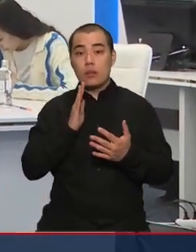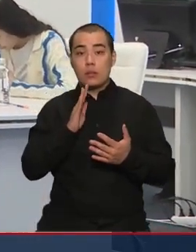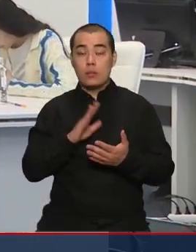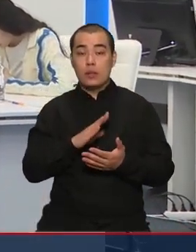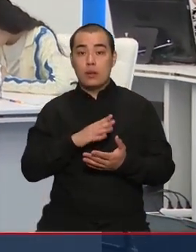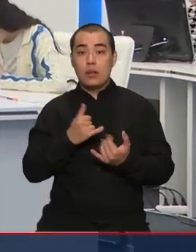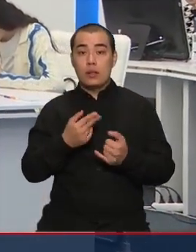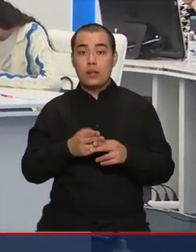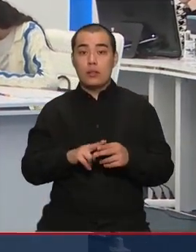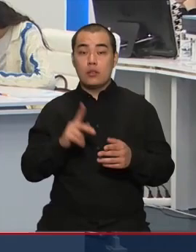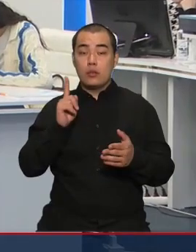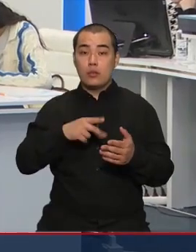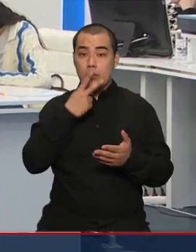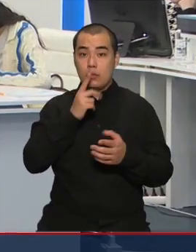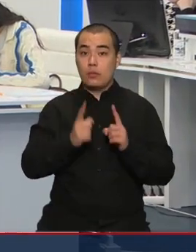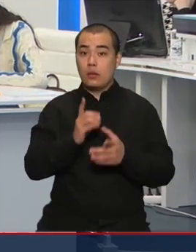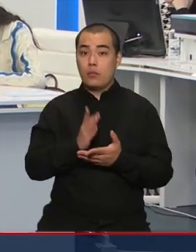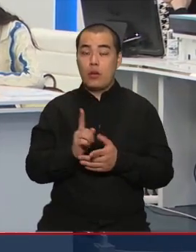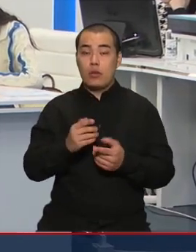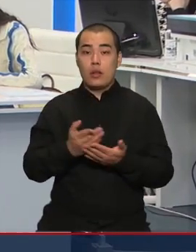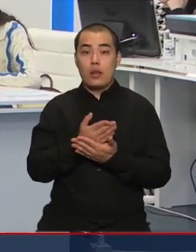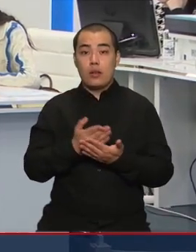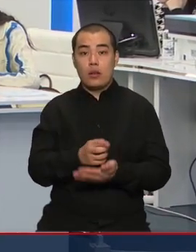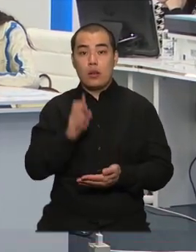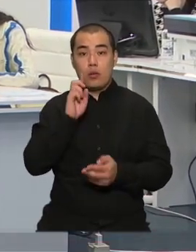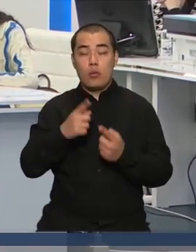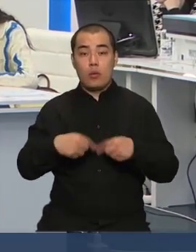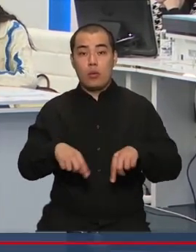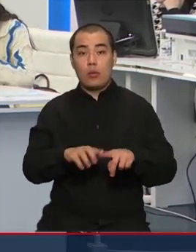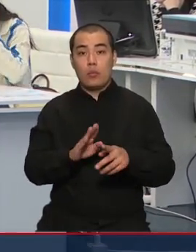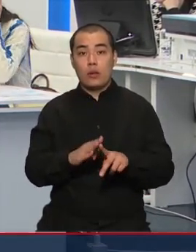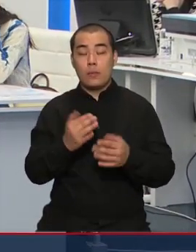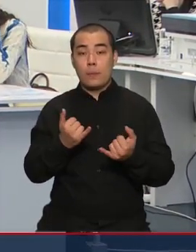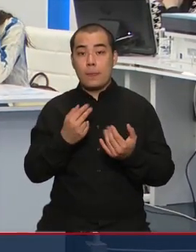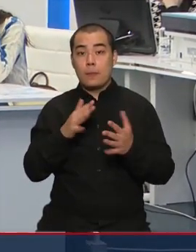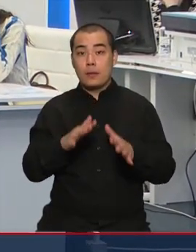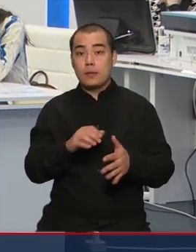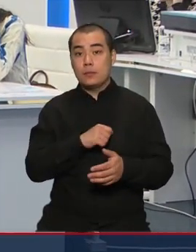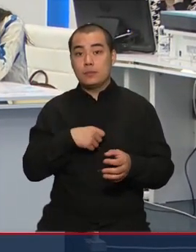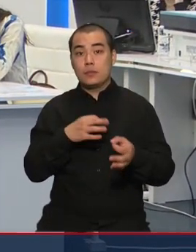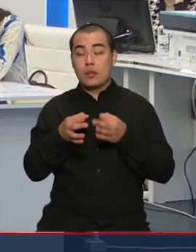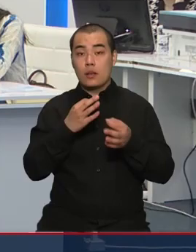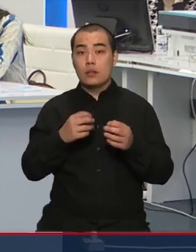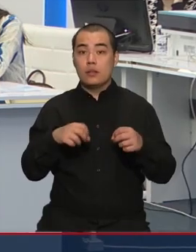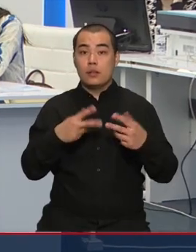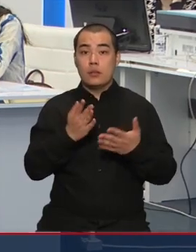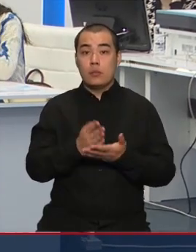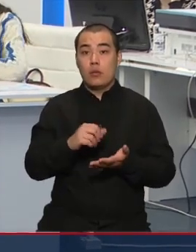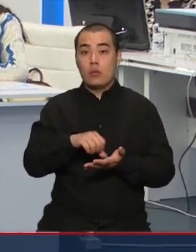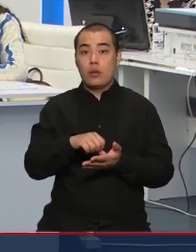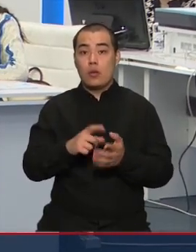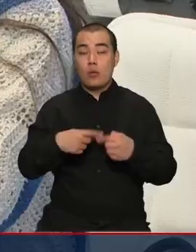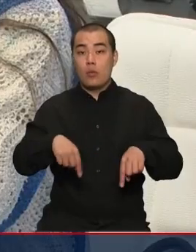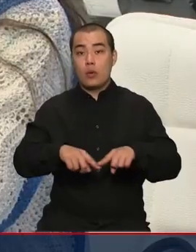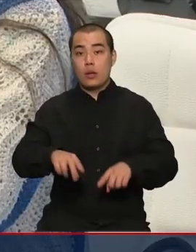ее достоверности нет сомнения, ведь поступает она от официальных государственных органов. Здесь же на месте для журналистов проводятся пресс-конференции с участием органов